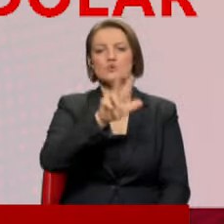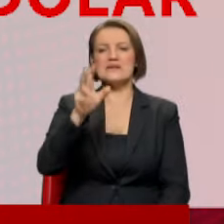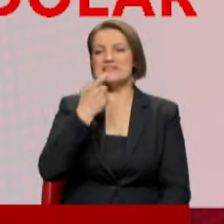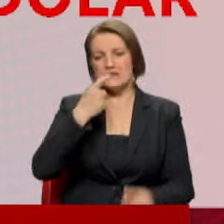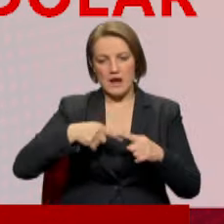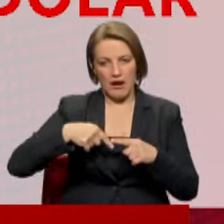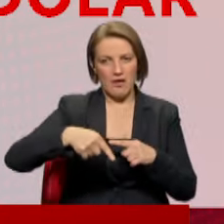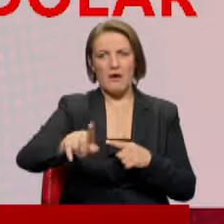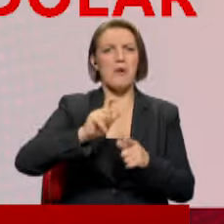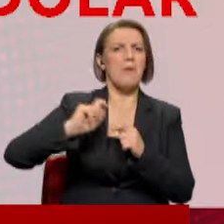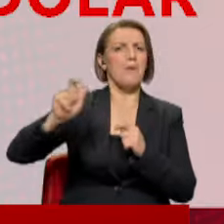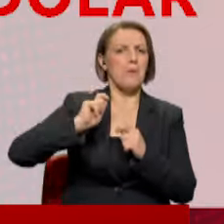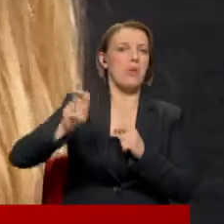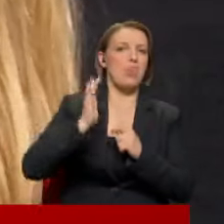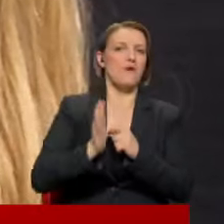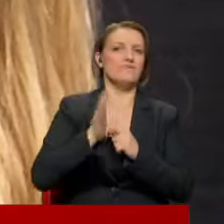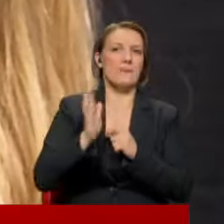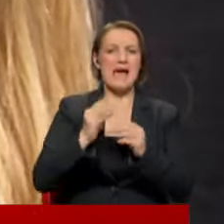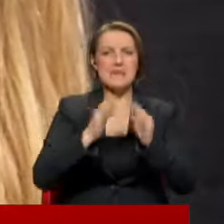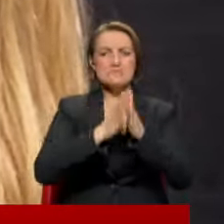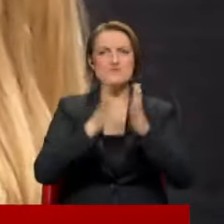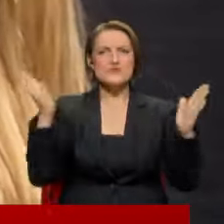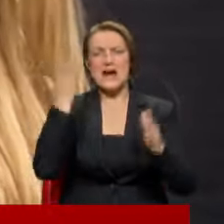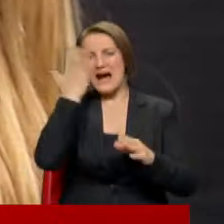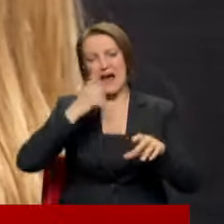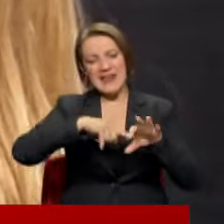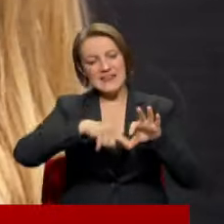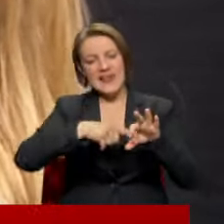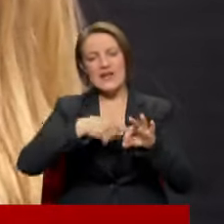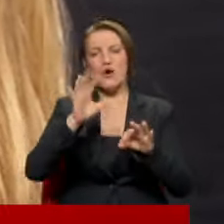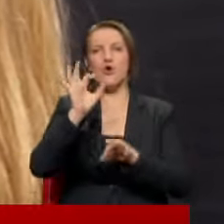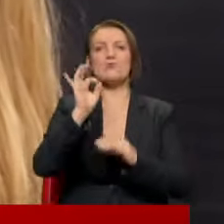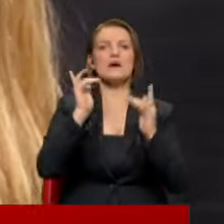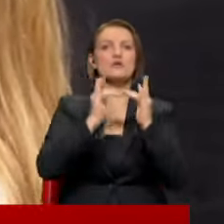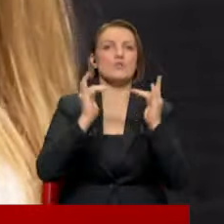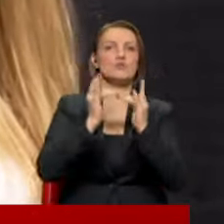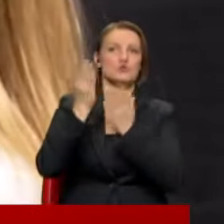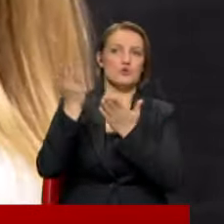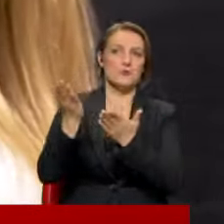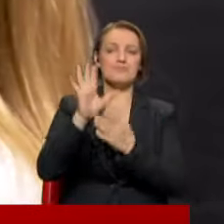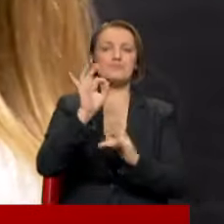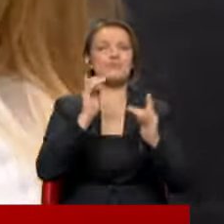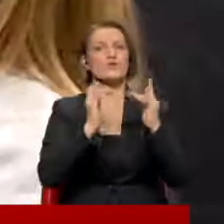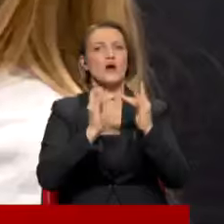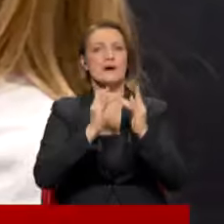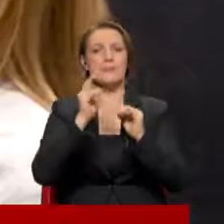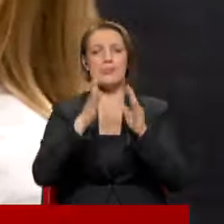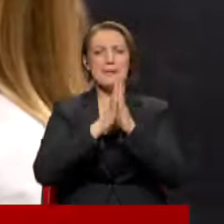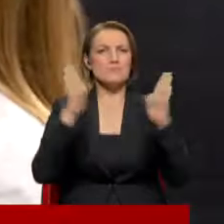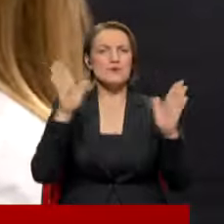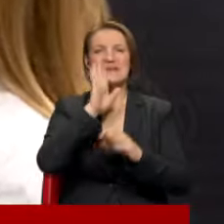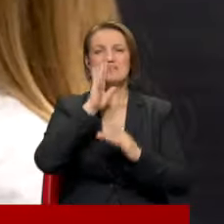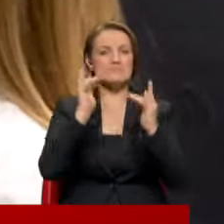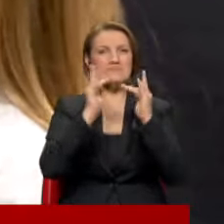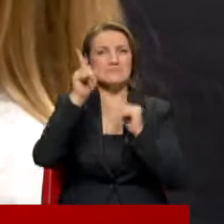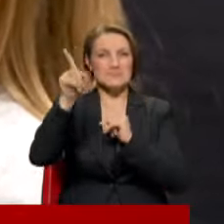yılına kadar da ödenmeye devam edecek en büyük karadelik olarak Osmangazi Köprüsü karşımıza çıkıyor Osmangazi Köprüsü'nün en büyük zarar